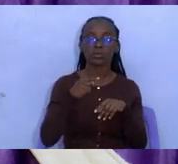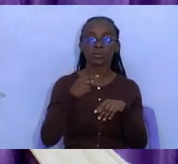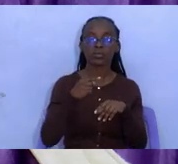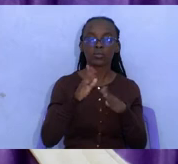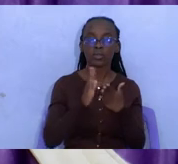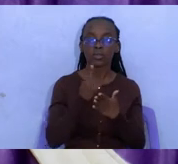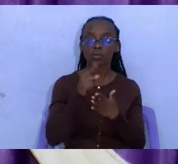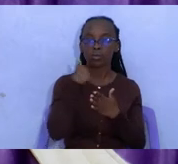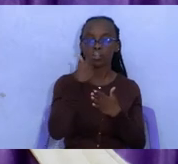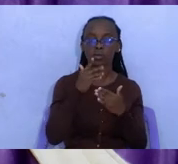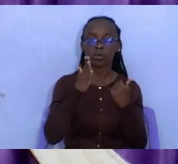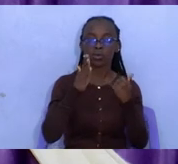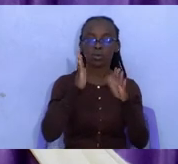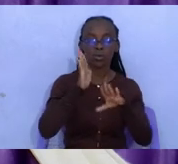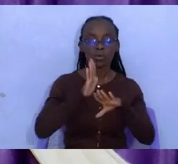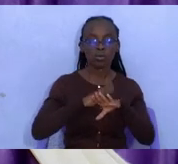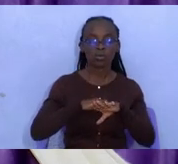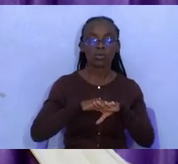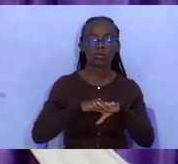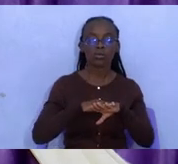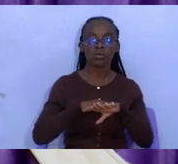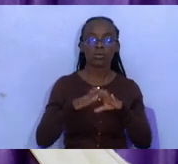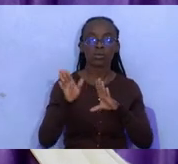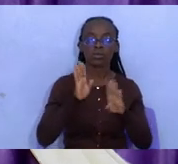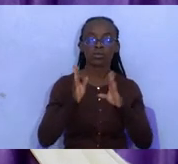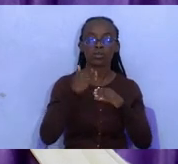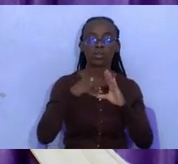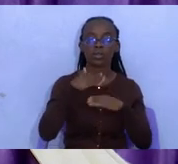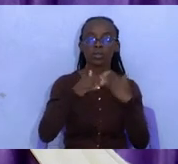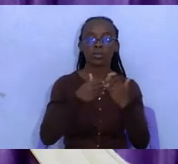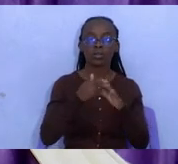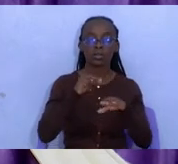sifa njema kwa taifa lote la Wayahudi.